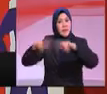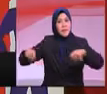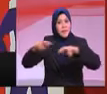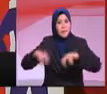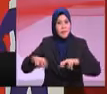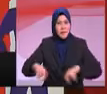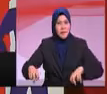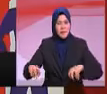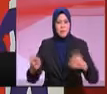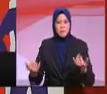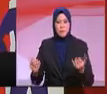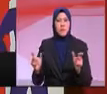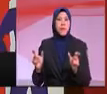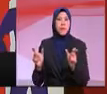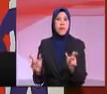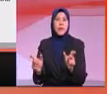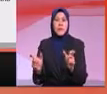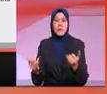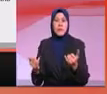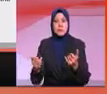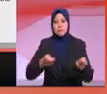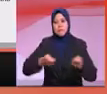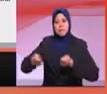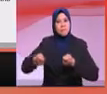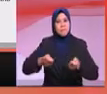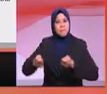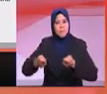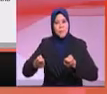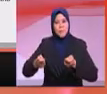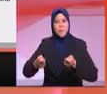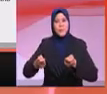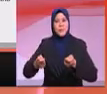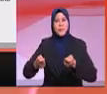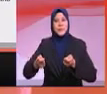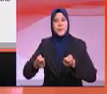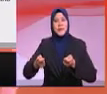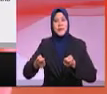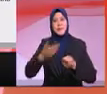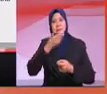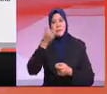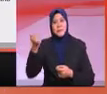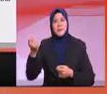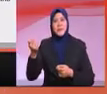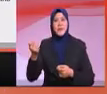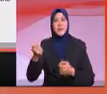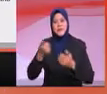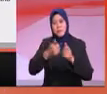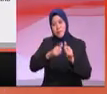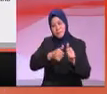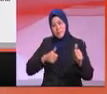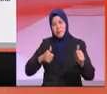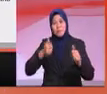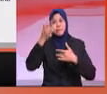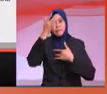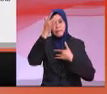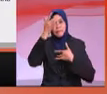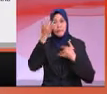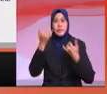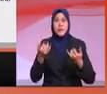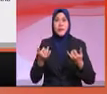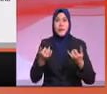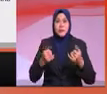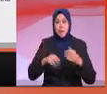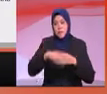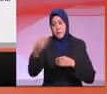that lockdown ataupun movement control order is an effective intervention strategy. Dan movement